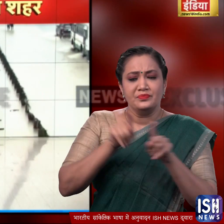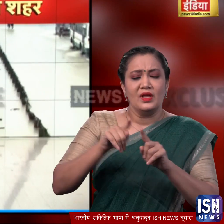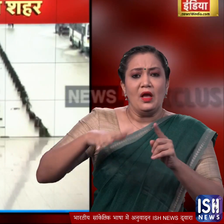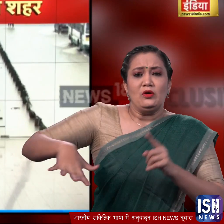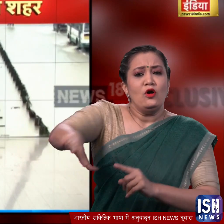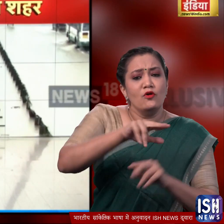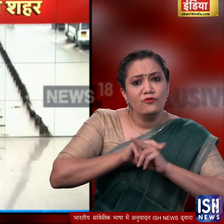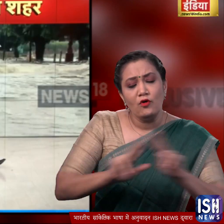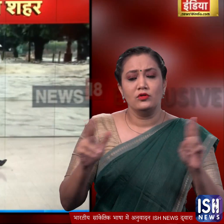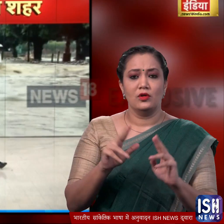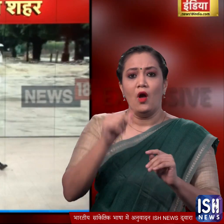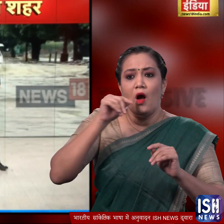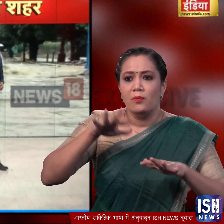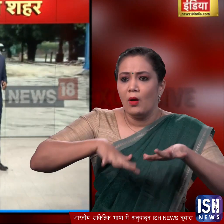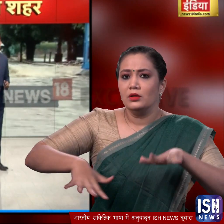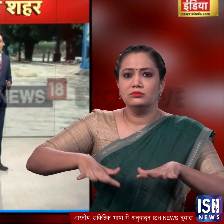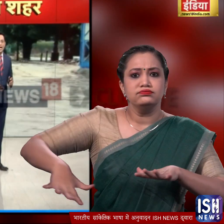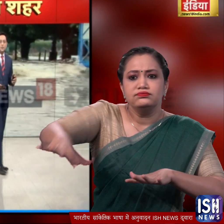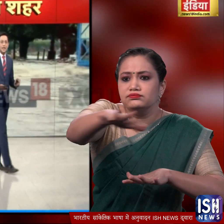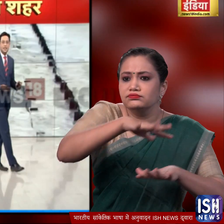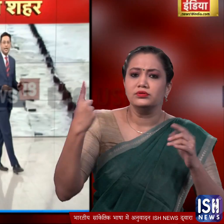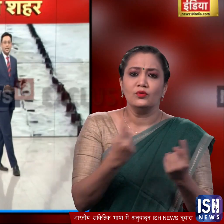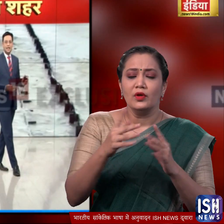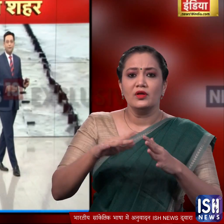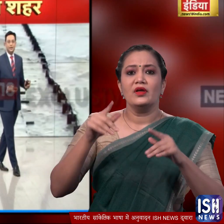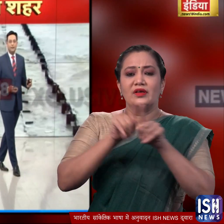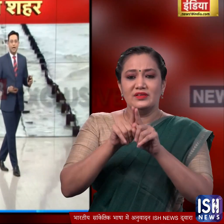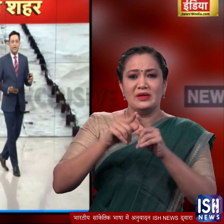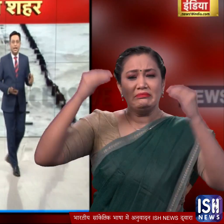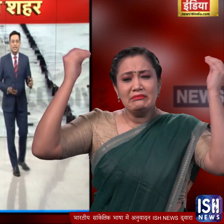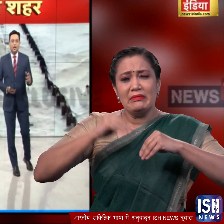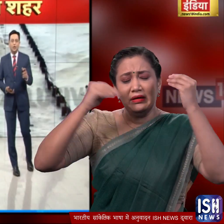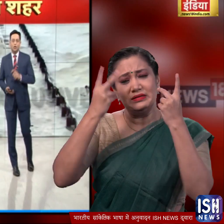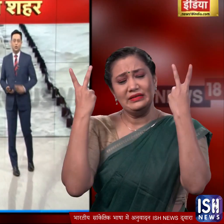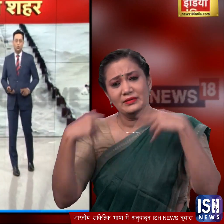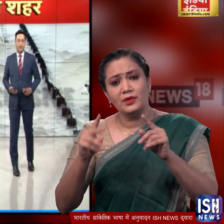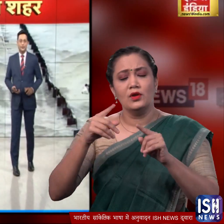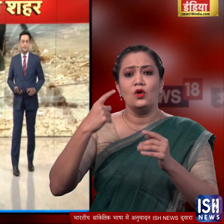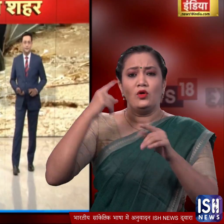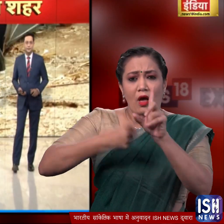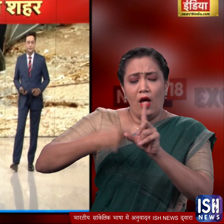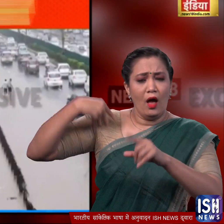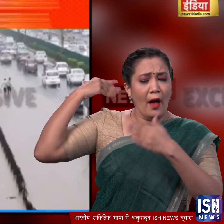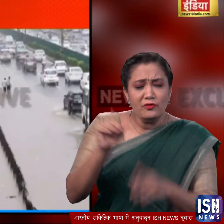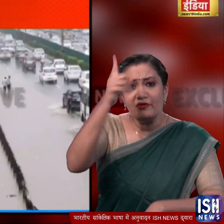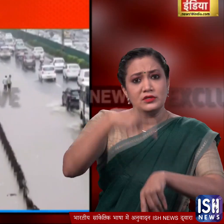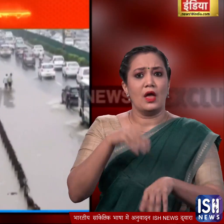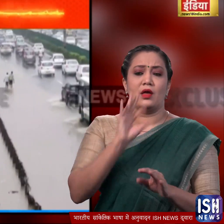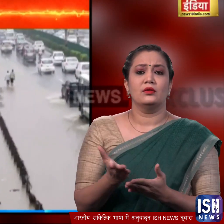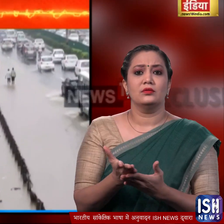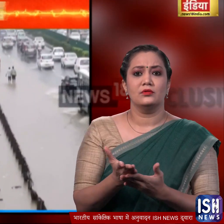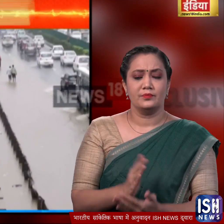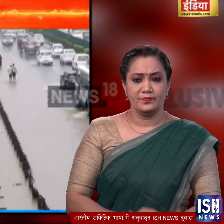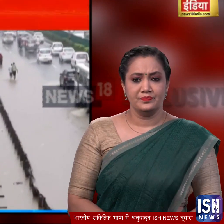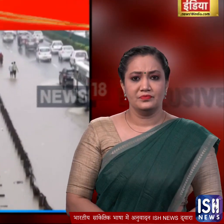पूरे शहर में सिर्फ पानी ही पानी नजर आया। आसमान से आई इस आफत ने वहां कई सालों का रिकॉर्ड तोड़ दिया,